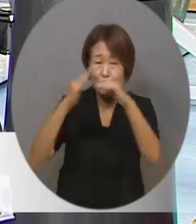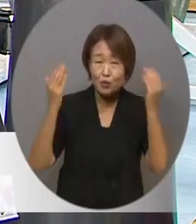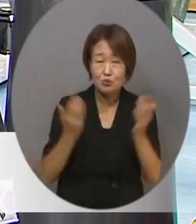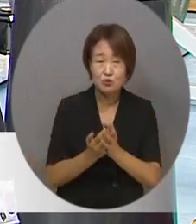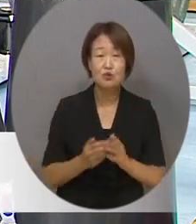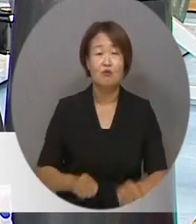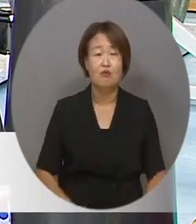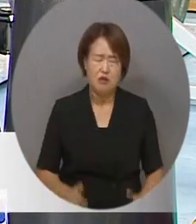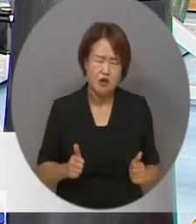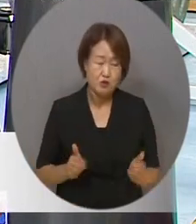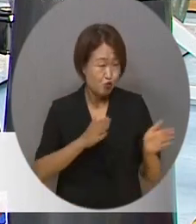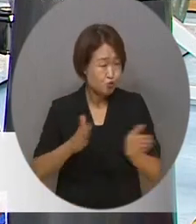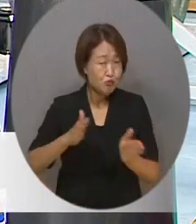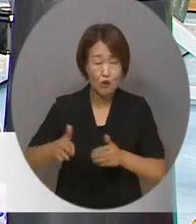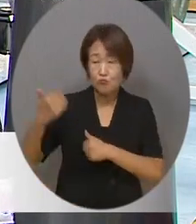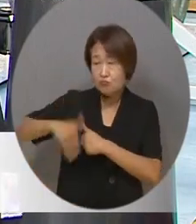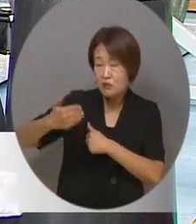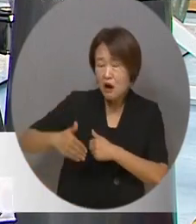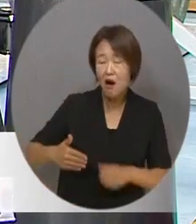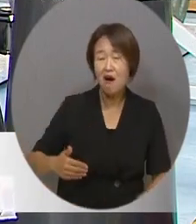이번에도 그래서 열심히 준비하라고